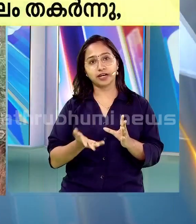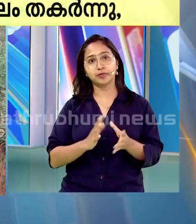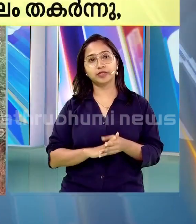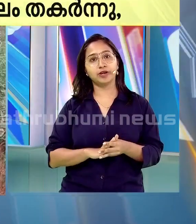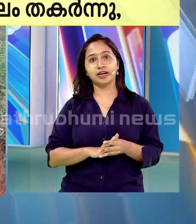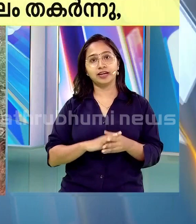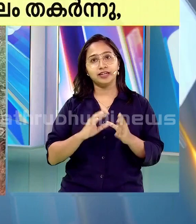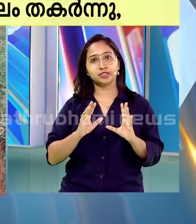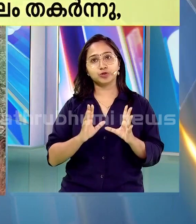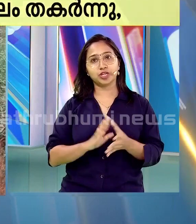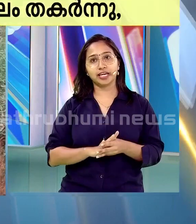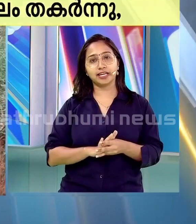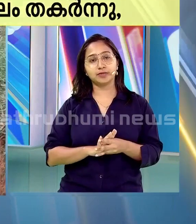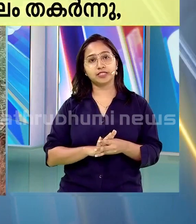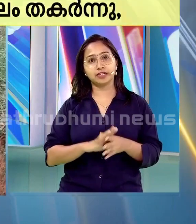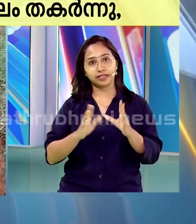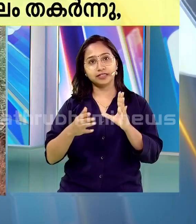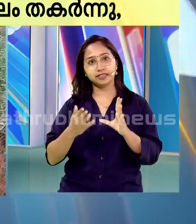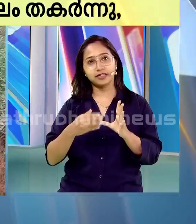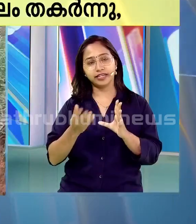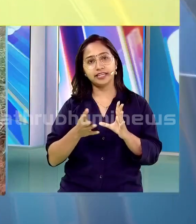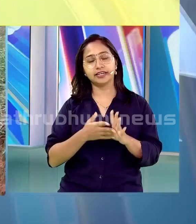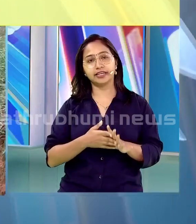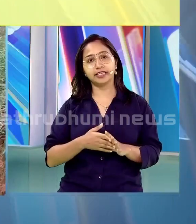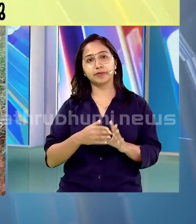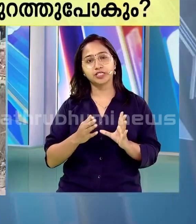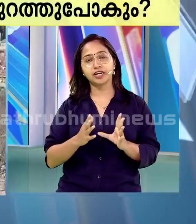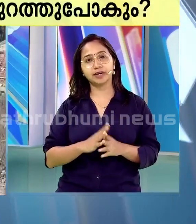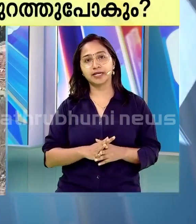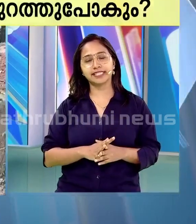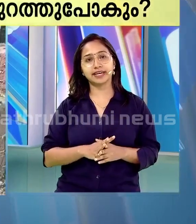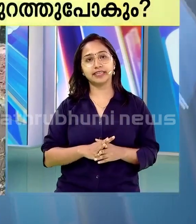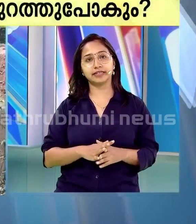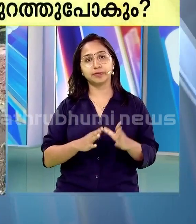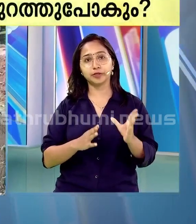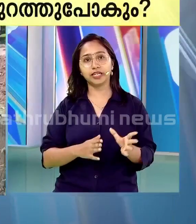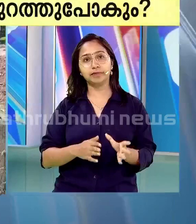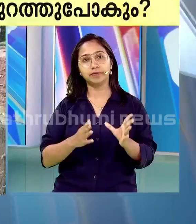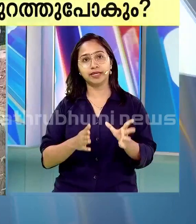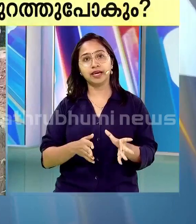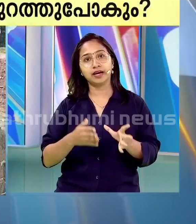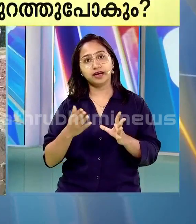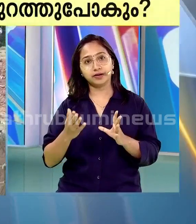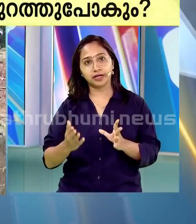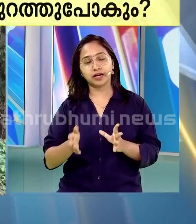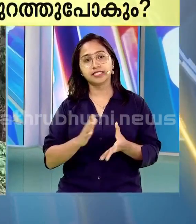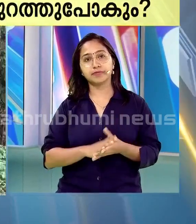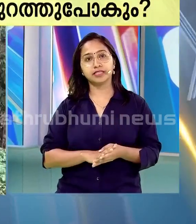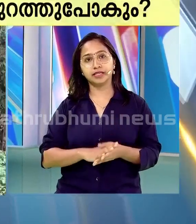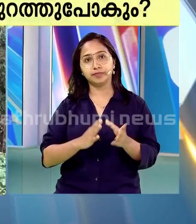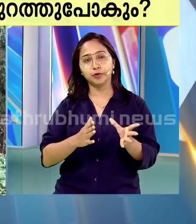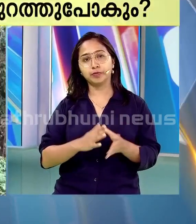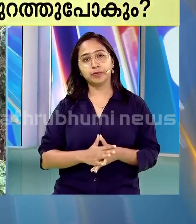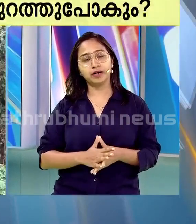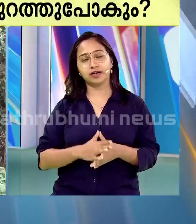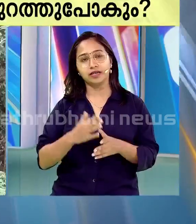അത് തകരുമെന്നുള്ള സൂചനകളൊക്കെ ലഭിച്ചിരുന്ന കണ്ടിരുന്നതാണ് അതിൻ്റെ പ്രശ്നങ്ങളൊക്കെ മനസ്സിലാക്കിയിരുന്നതാണ് അപ്പോൾ തന്നെ ഈ ബിബിൻ ആ സമയത്ത്